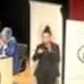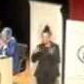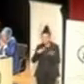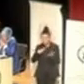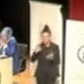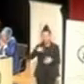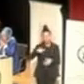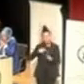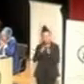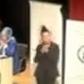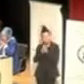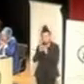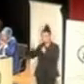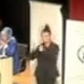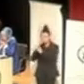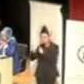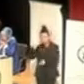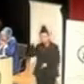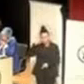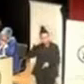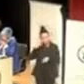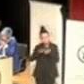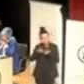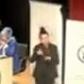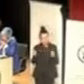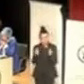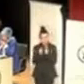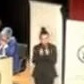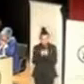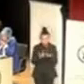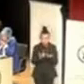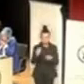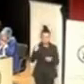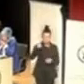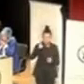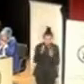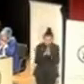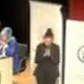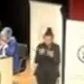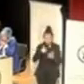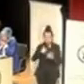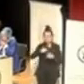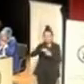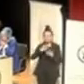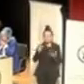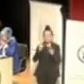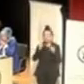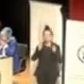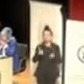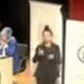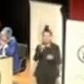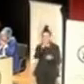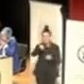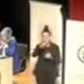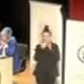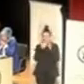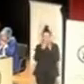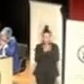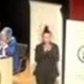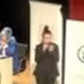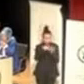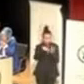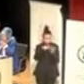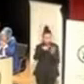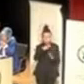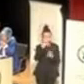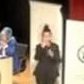evlerinden satın alınması planlanan e-kitaplarla birlikte güncel yayınlar olması bizim için oldukça önemlidir. Çünkü okuyucuların beklentilerini bu tarz